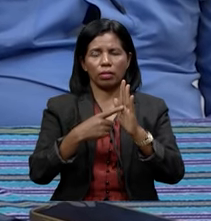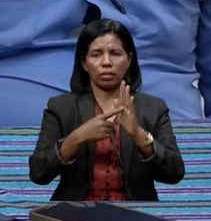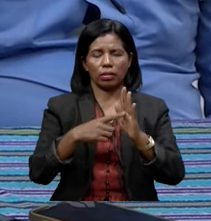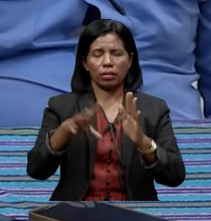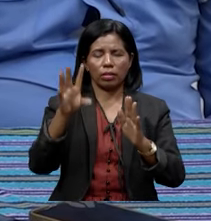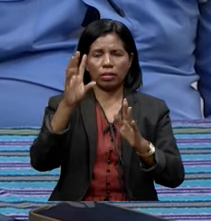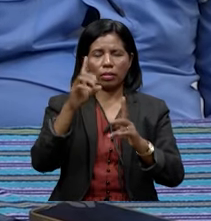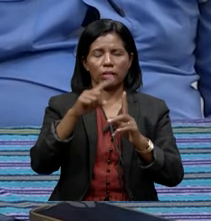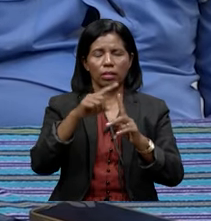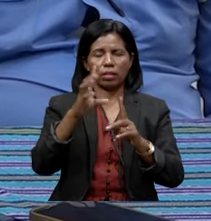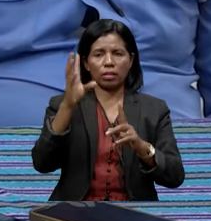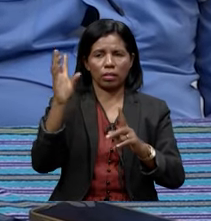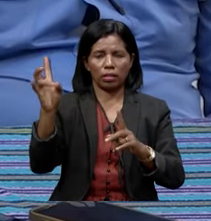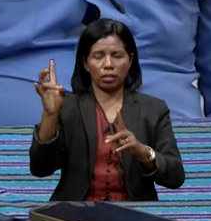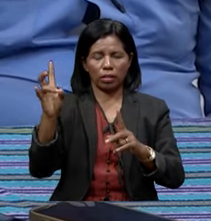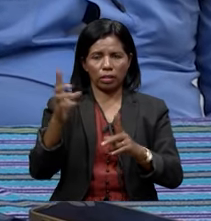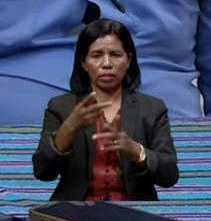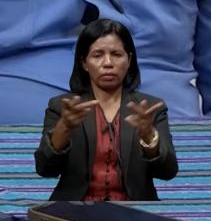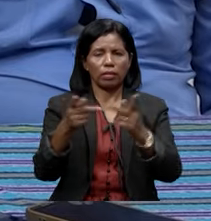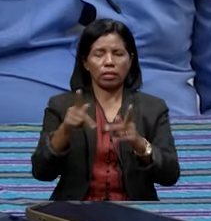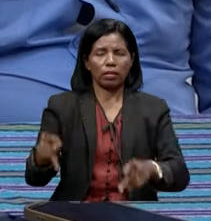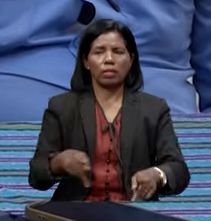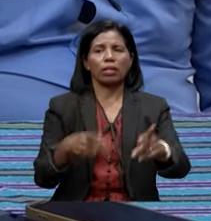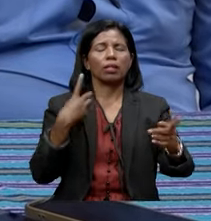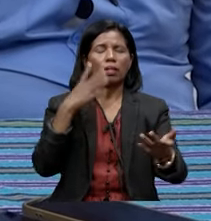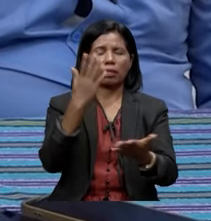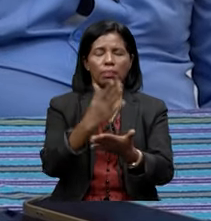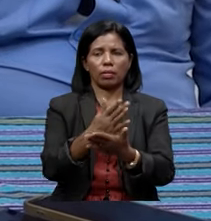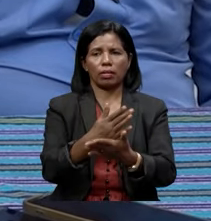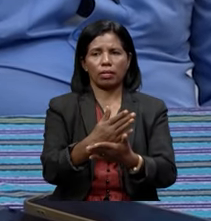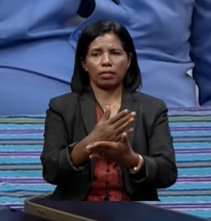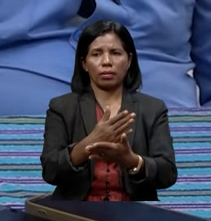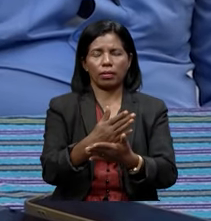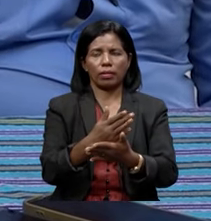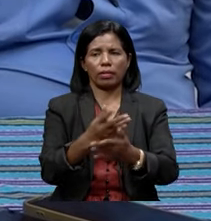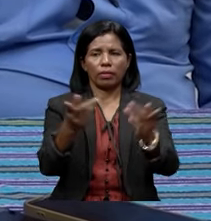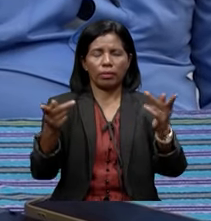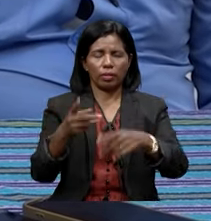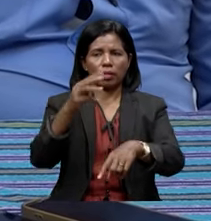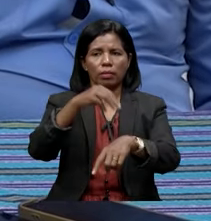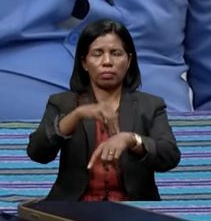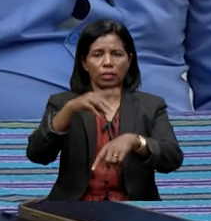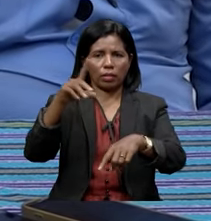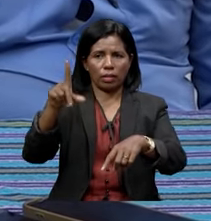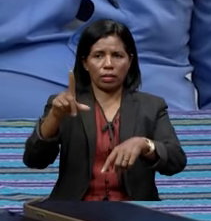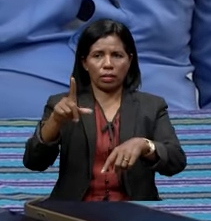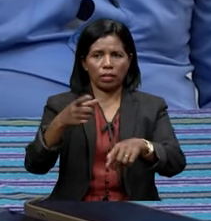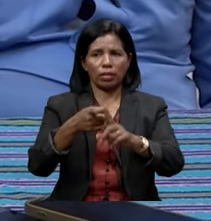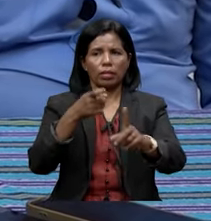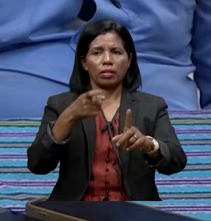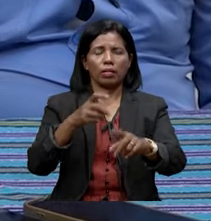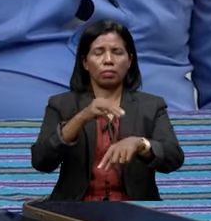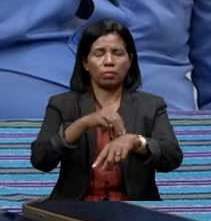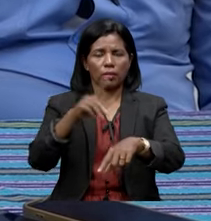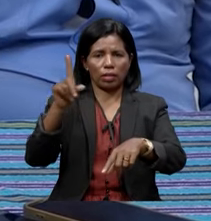seti fati nebe maka dalan nebe maka ita atu hamate ne maka iha areas iha nusiaturania motel